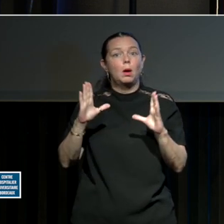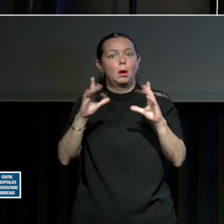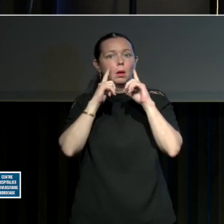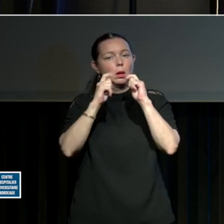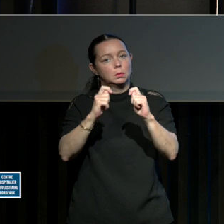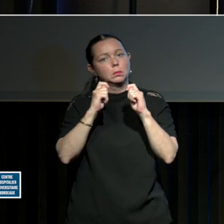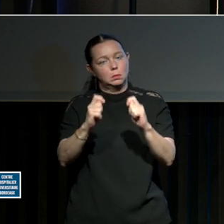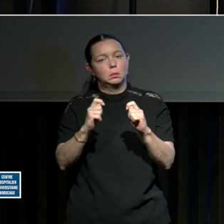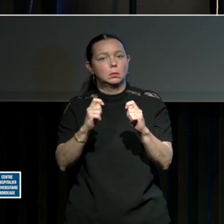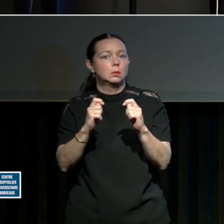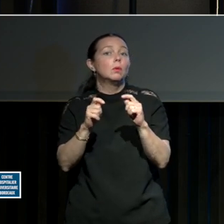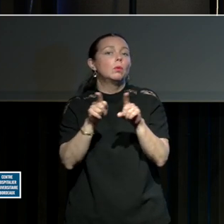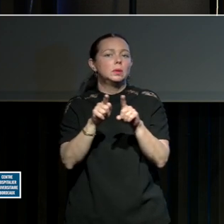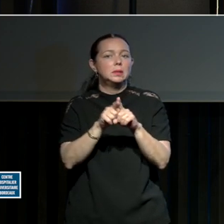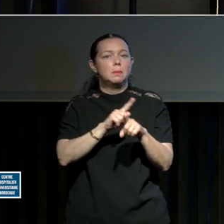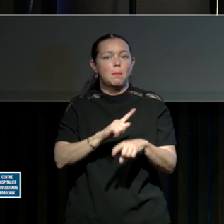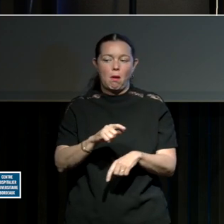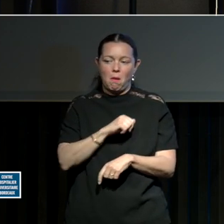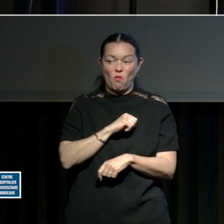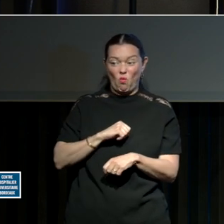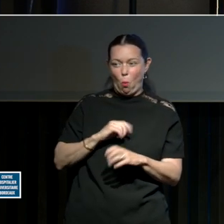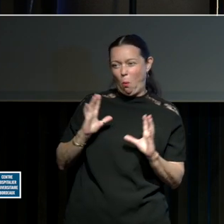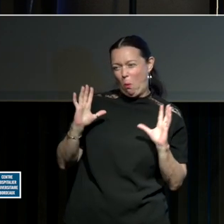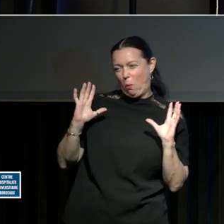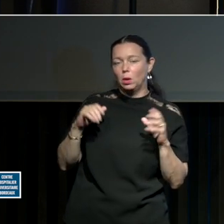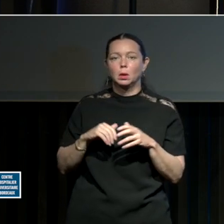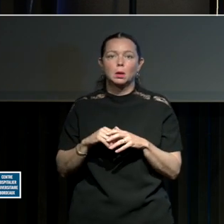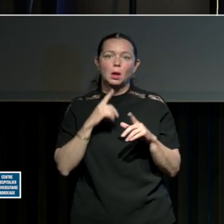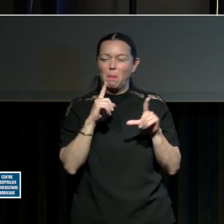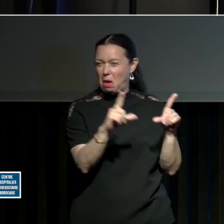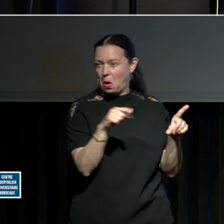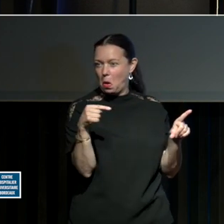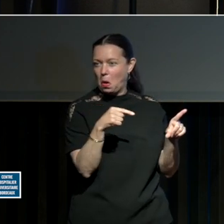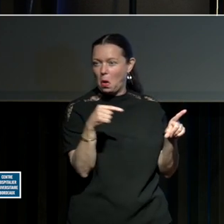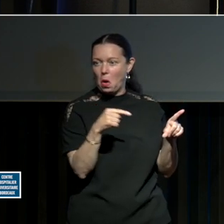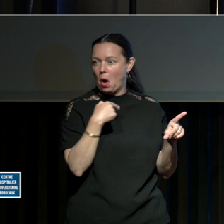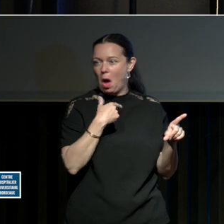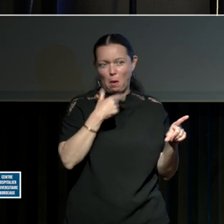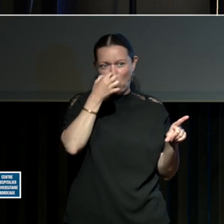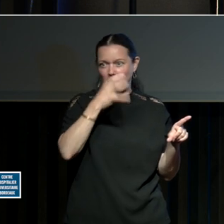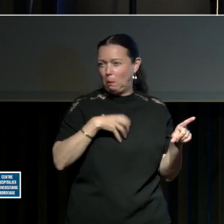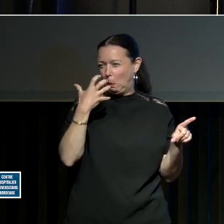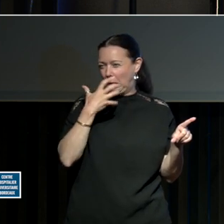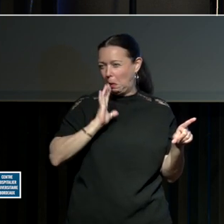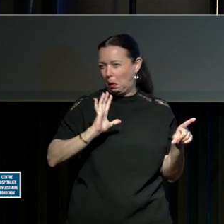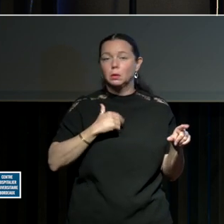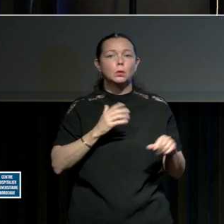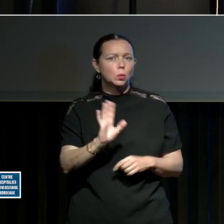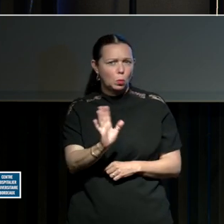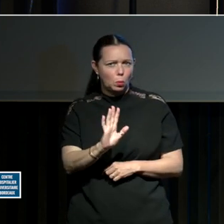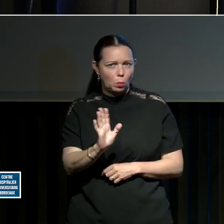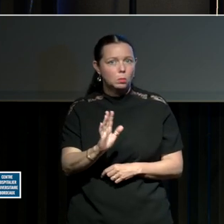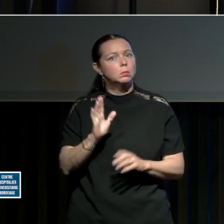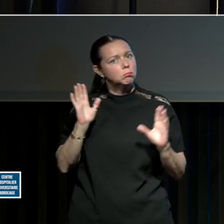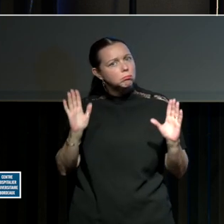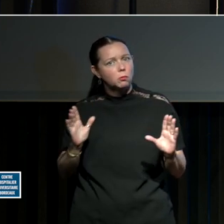dans la caricature, finalement, de l'écran qui serait totalement toxique. Et il est important aussi de rappeler les